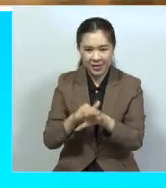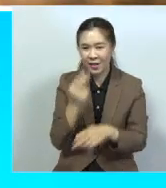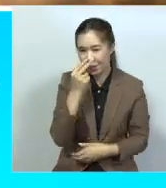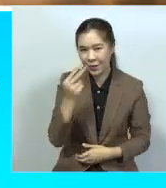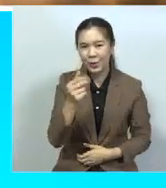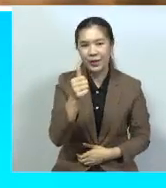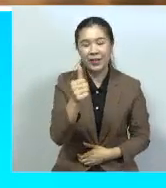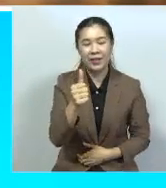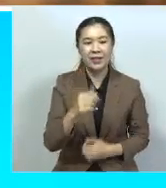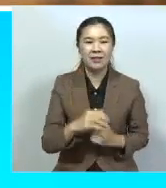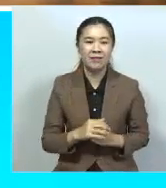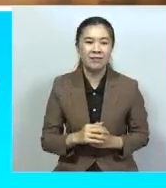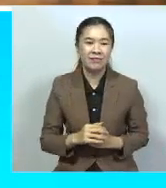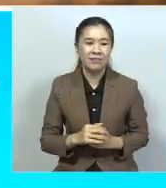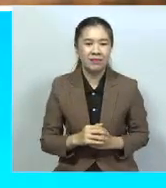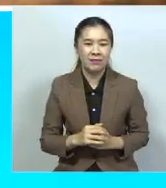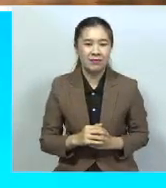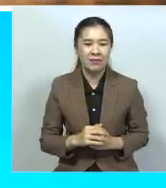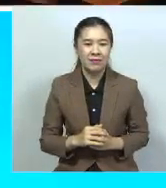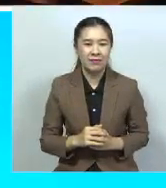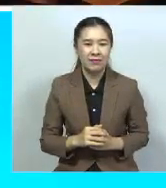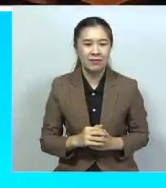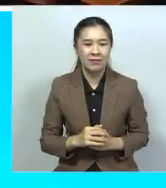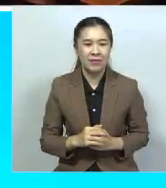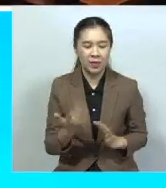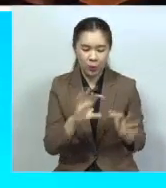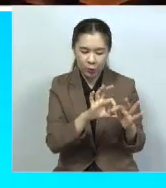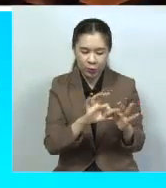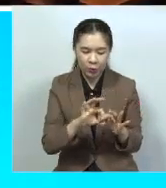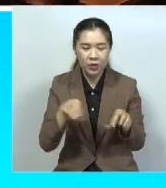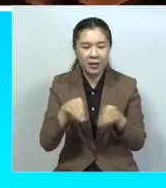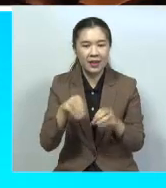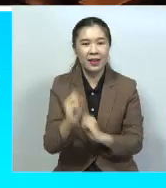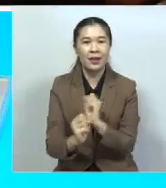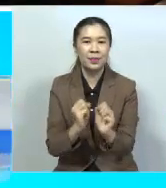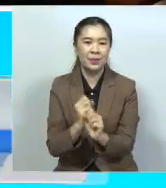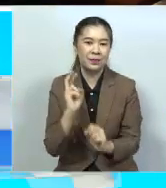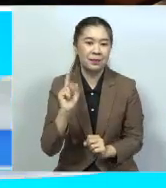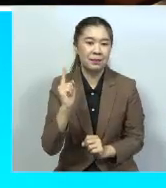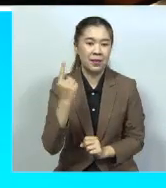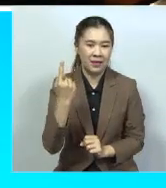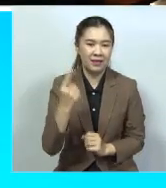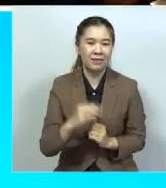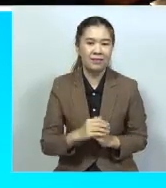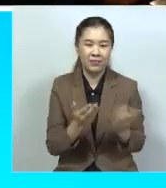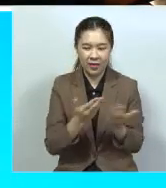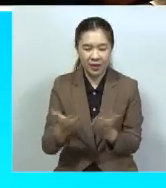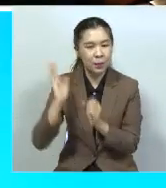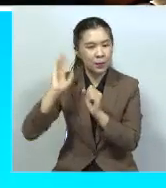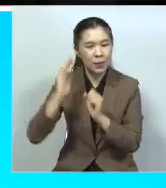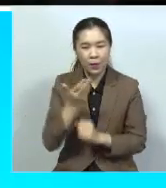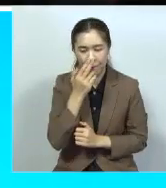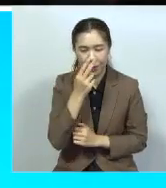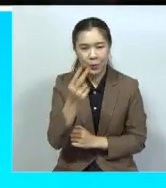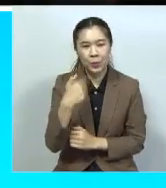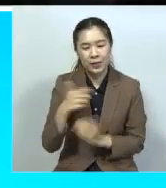ช่วงสุดท้ายที่เป็นภาพเกี่ยวในช่วงของปีใหม่ด้วยใช่ไหมงานก็ขอให้ไปสัมผัสให้ทุกคนไปช่วยกันดูนะ